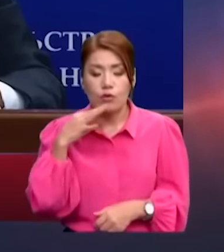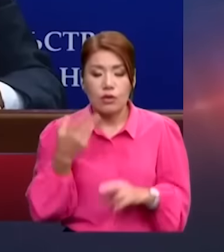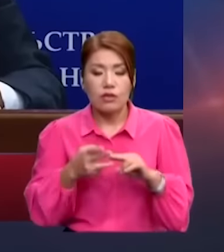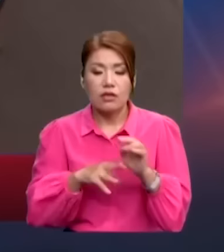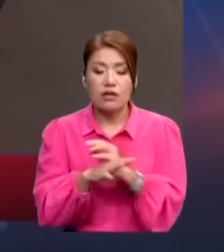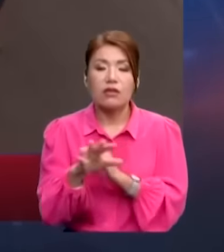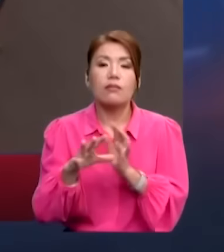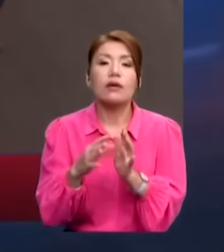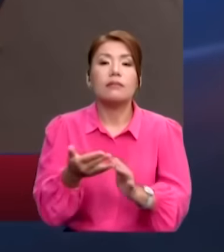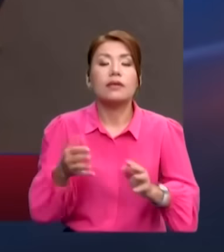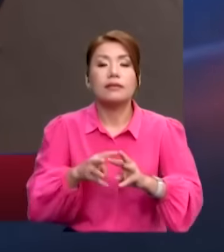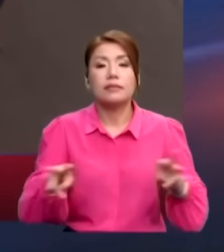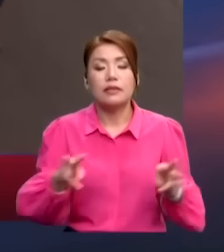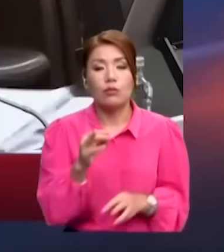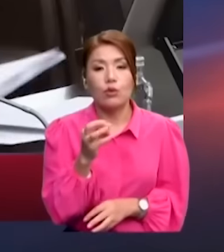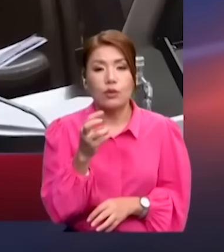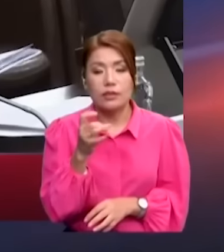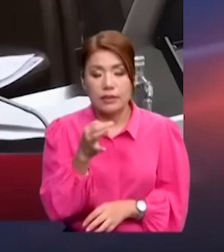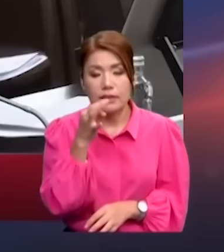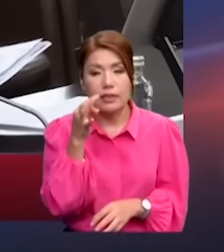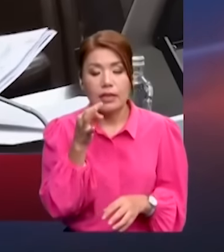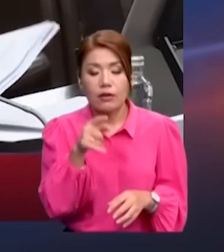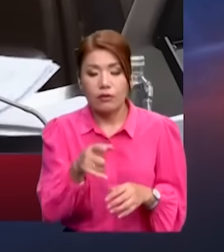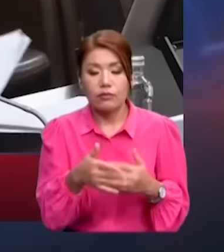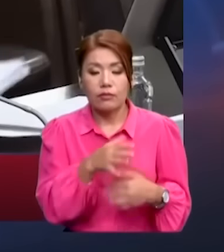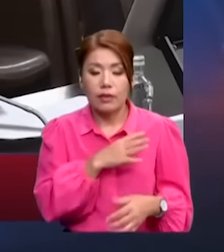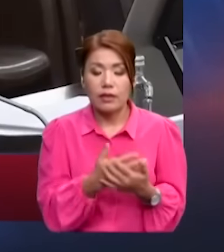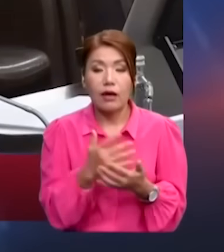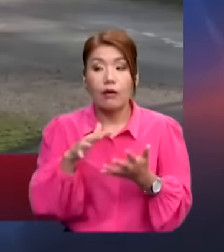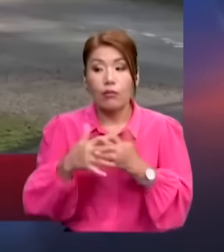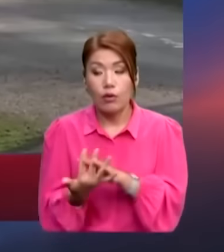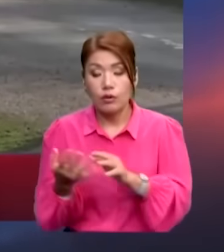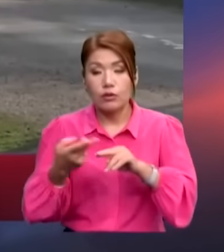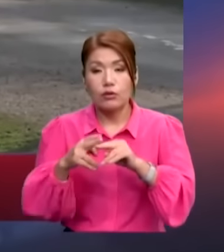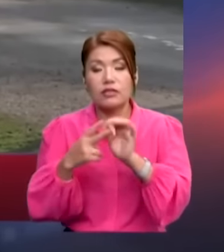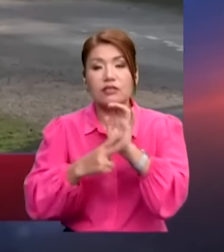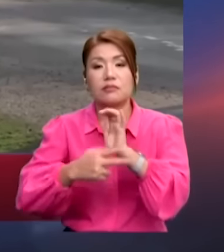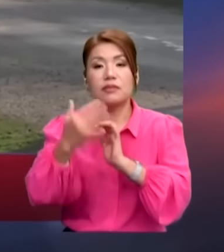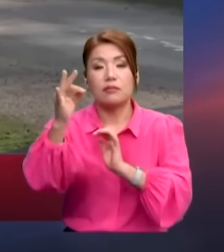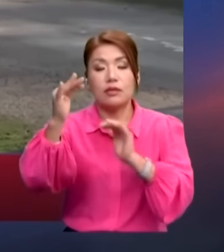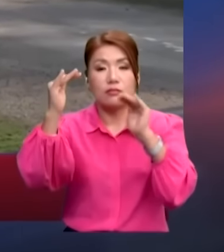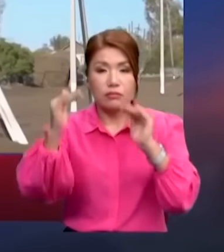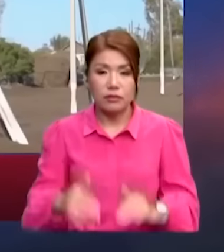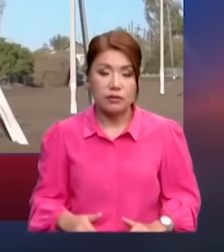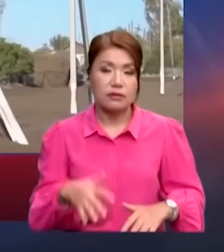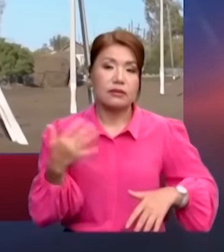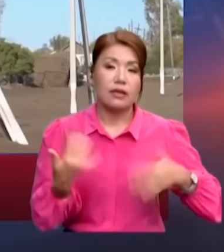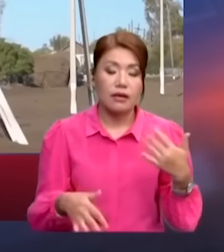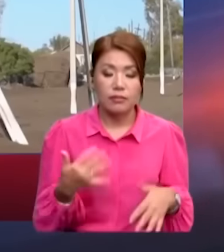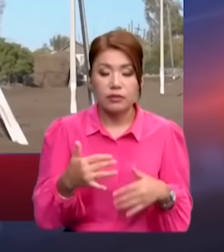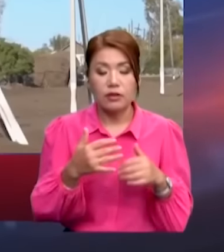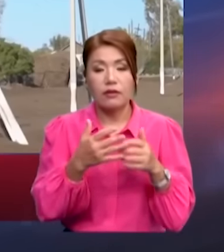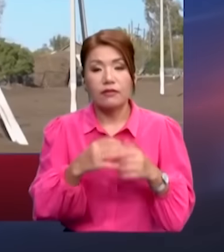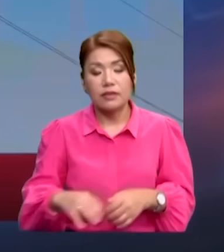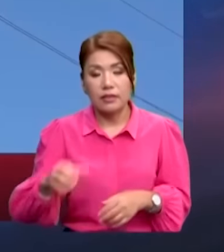бұрынғы цифрлық даму министрі Мусинге де тиді. Нұржанов ауылдық интернет 75%-ға төмендеп кеткенін айтты. Өткен жылдың